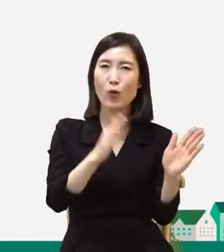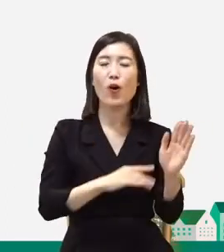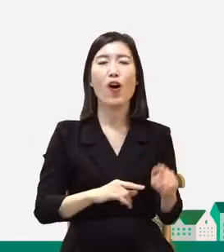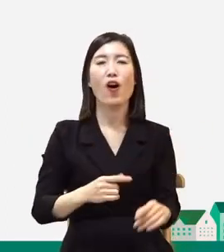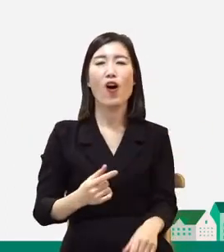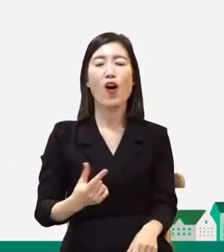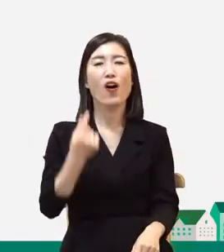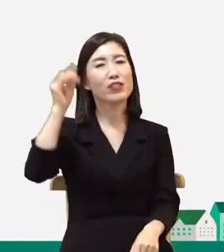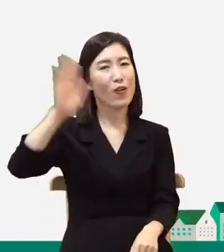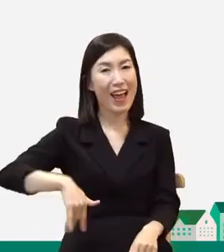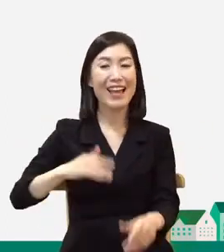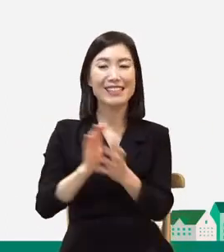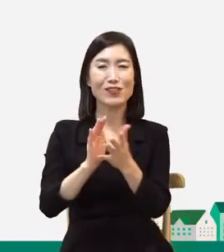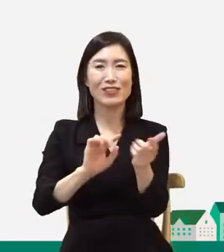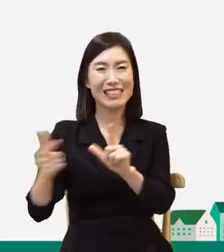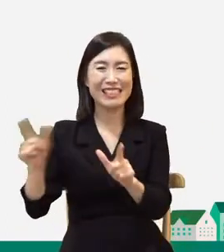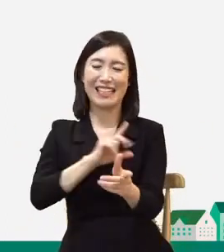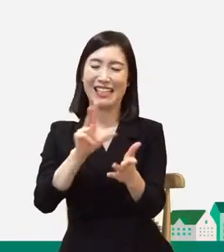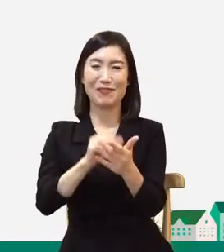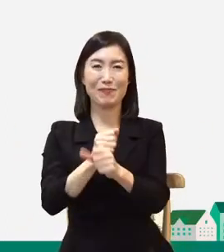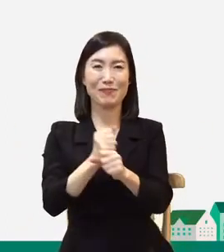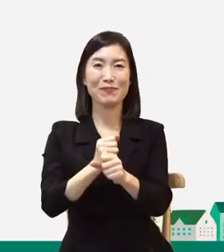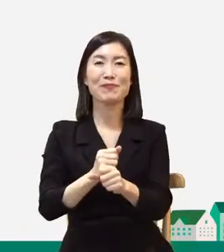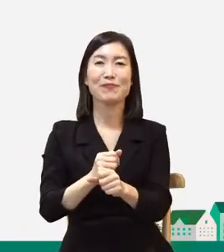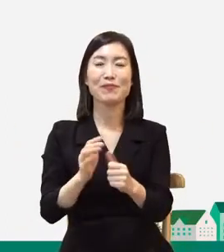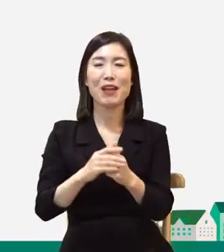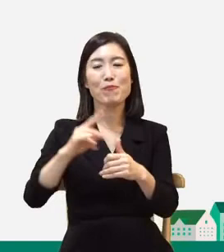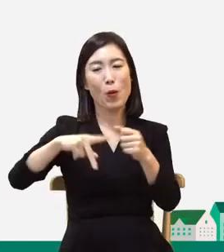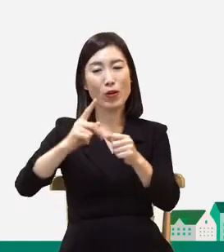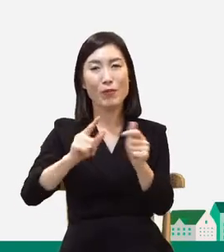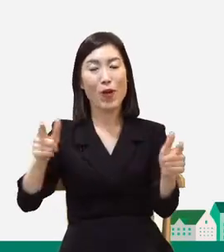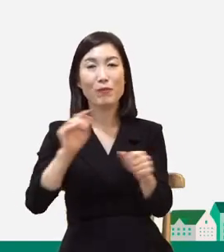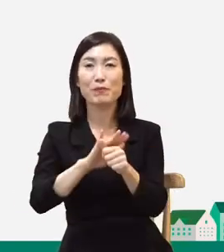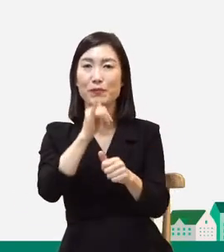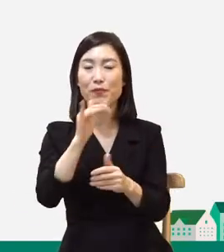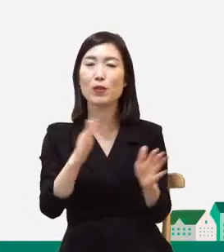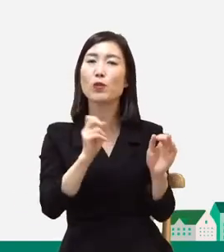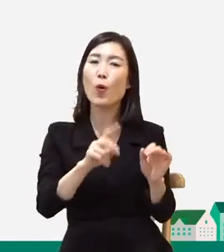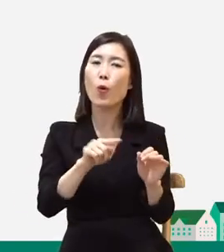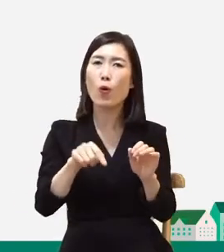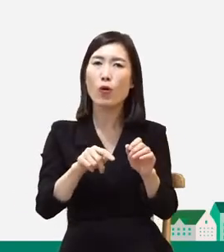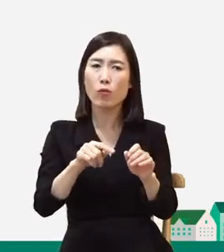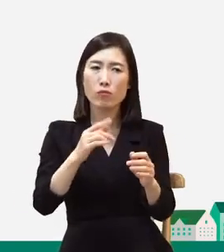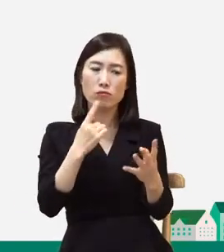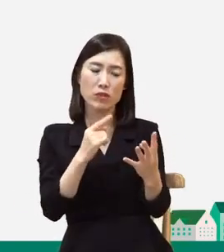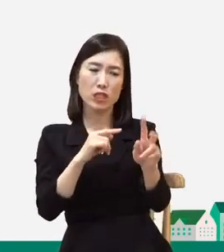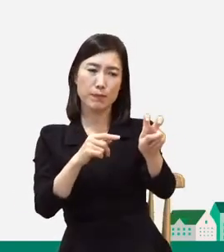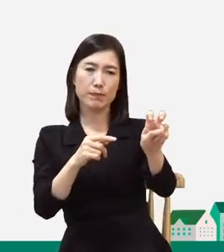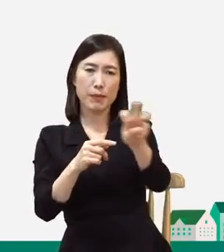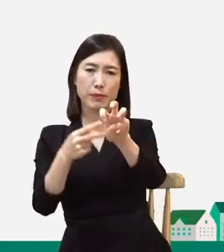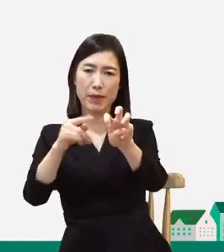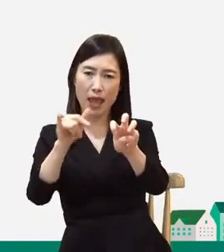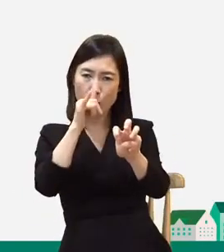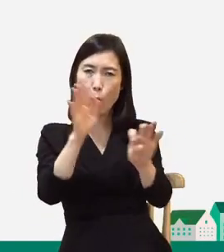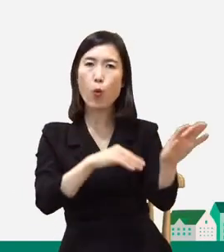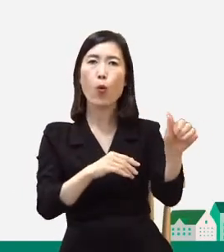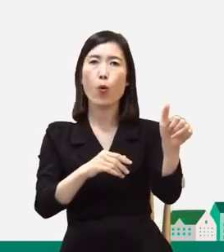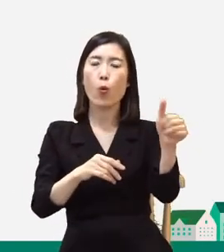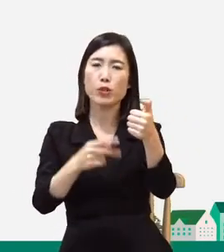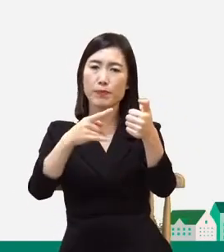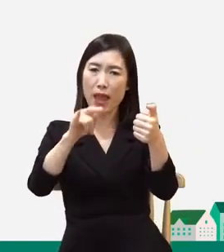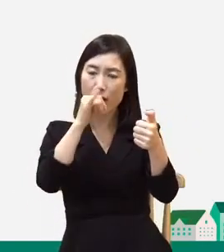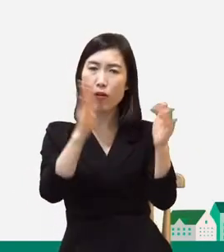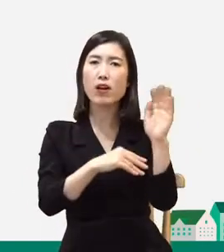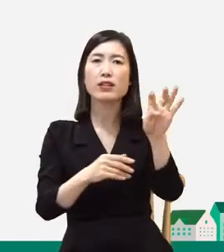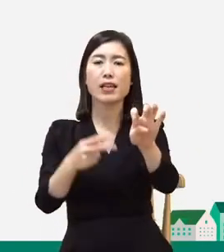친구들 같은 모임이 계속 진행되고 있습니다. 또한 여기서 또 40대 회원들이 빠져 계시잖아요. 회원들이 관장님을 찾아가서